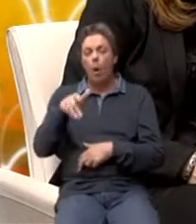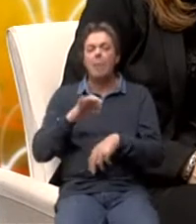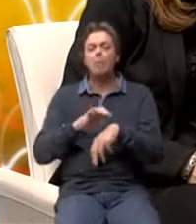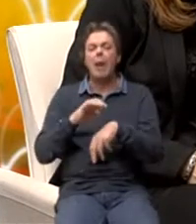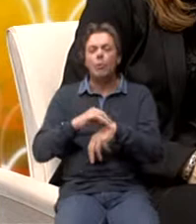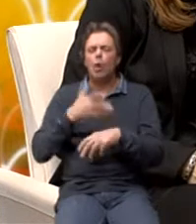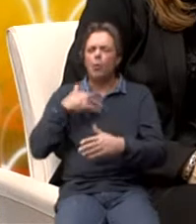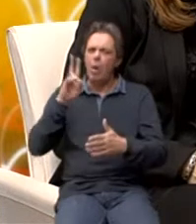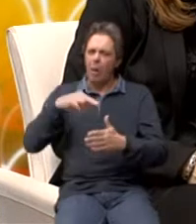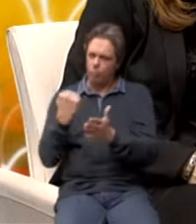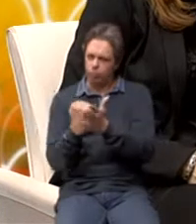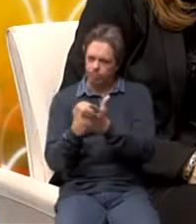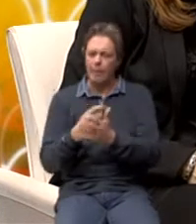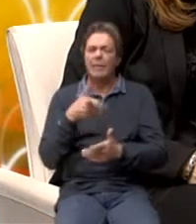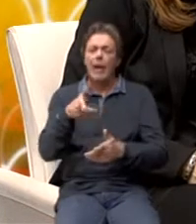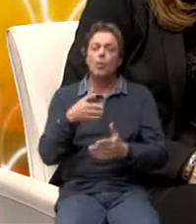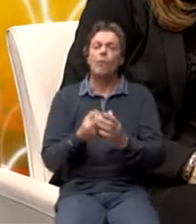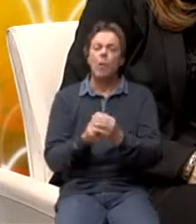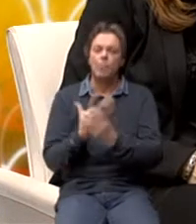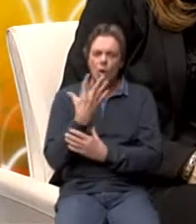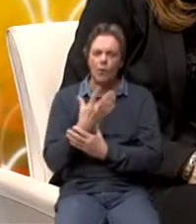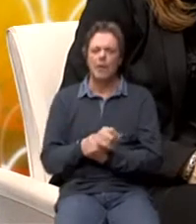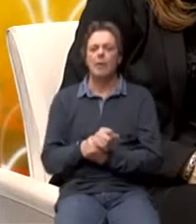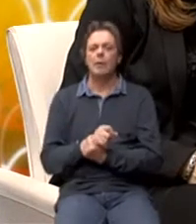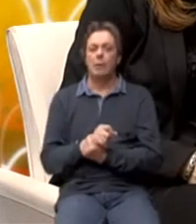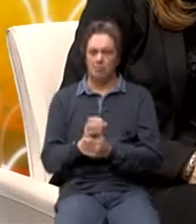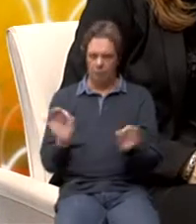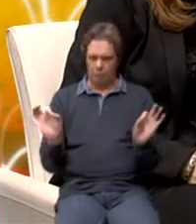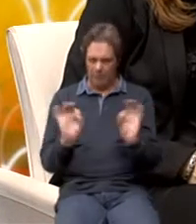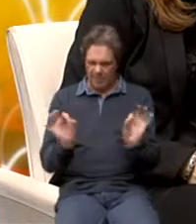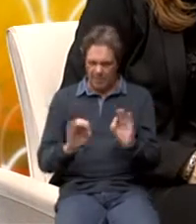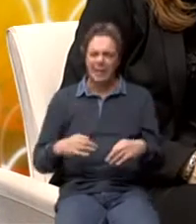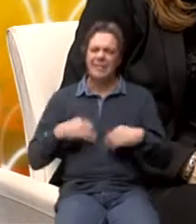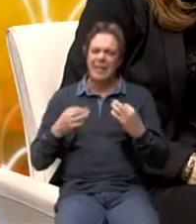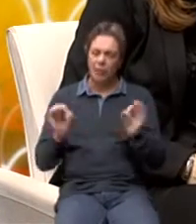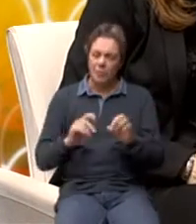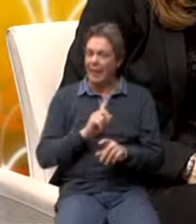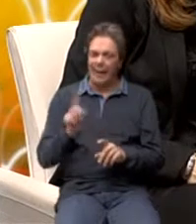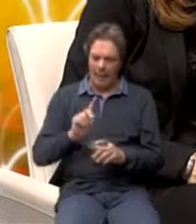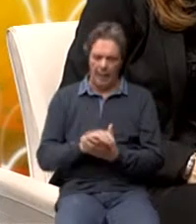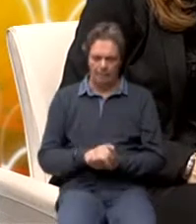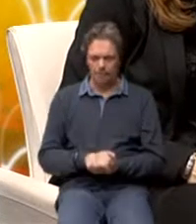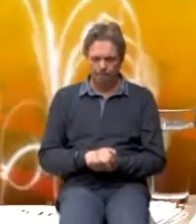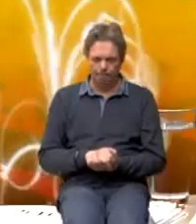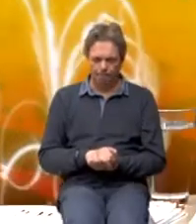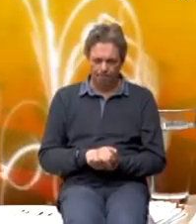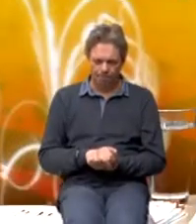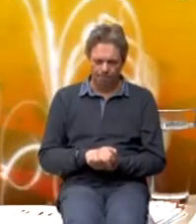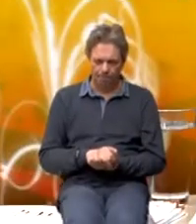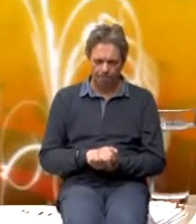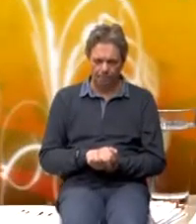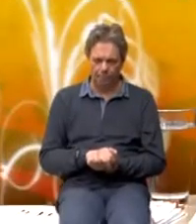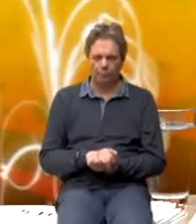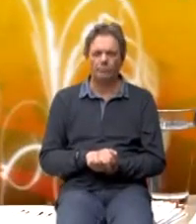metode, provjeriti jesu li njihovi proizvodi u redu, zdravstveno ispravni ili ne. Vi ste, ja sam